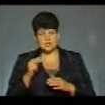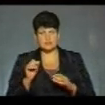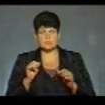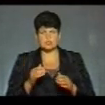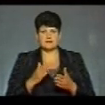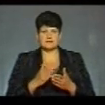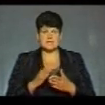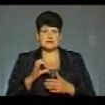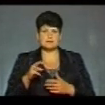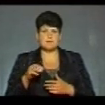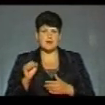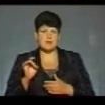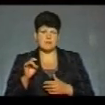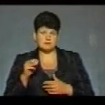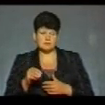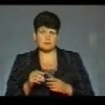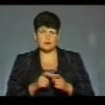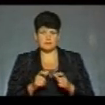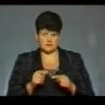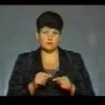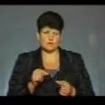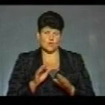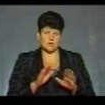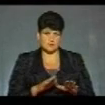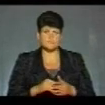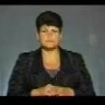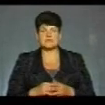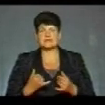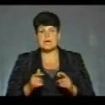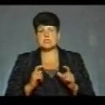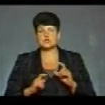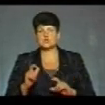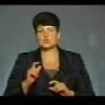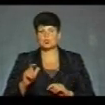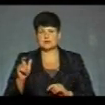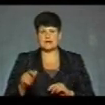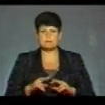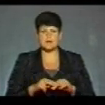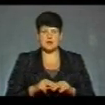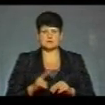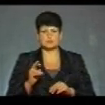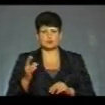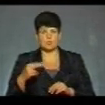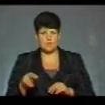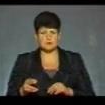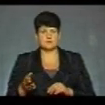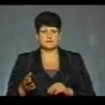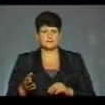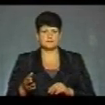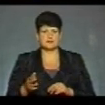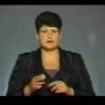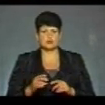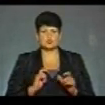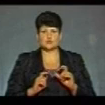мають смарсі-перепустку, тобто вони також підходять. Для студентів паспорт, ідентифікаційний код,